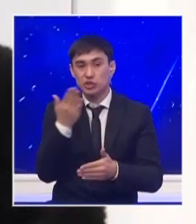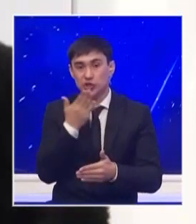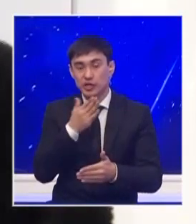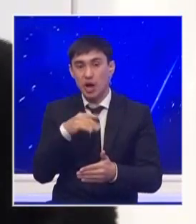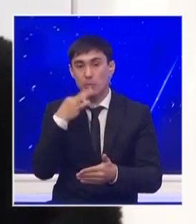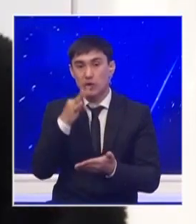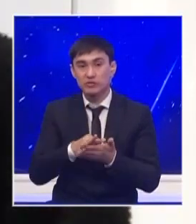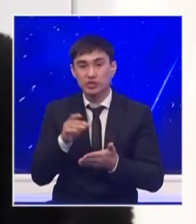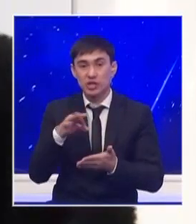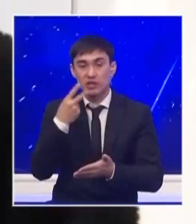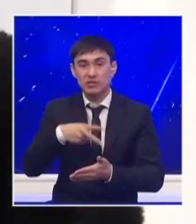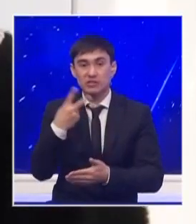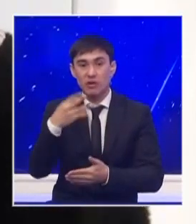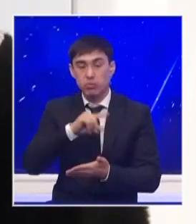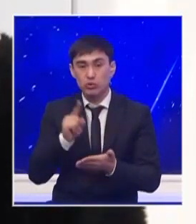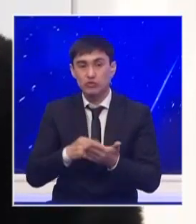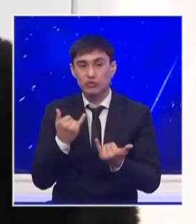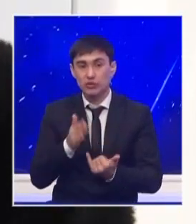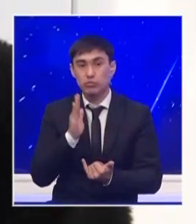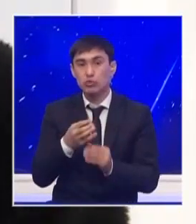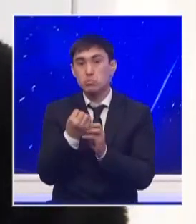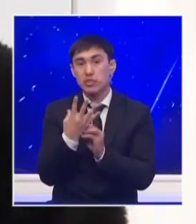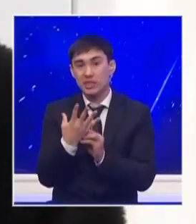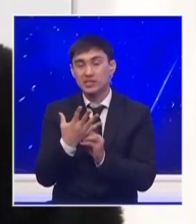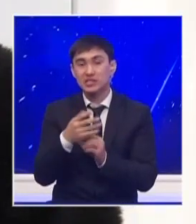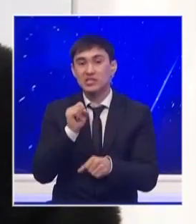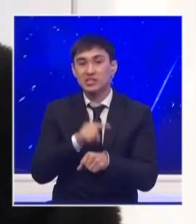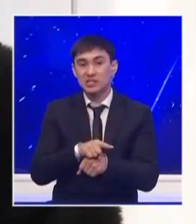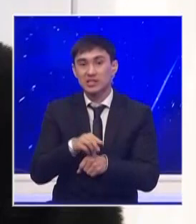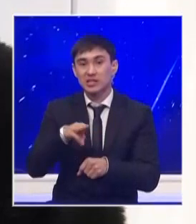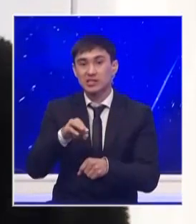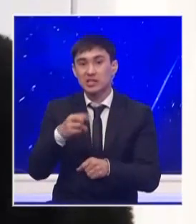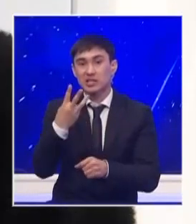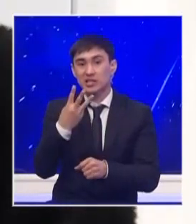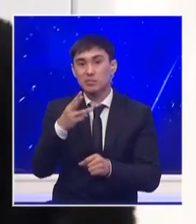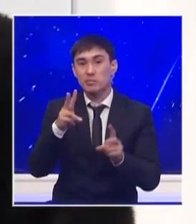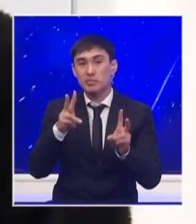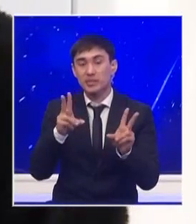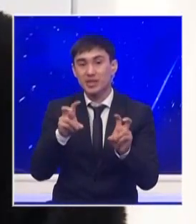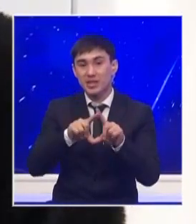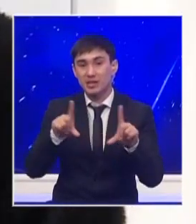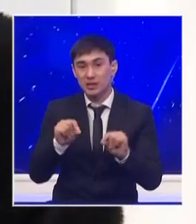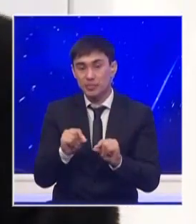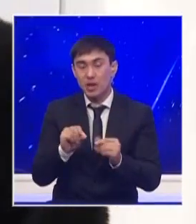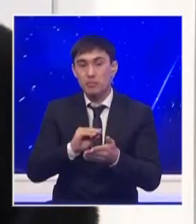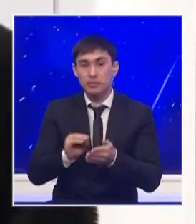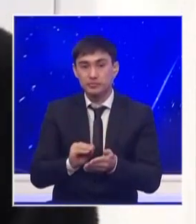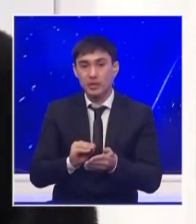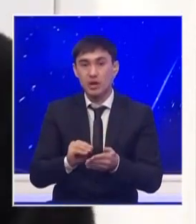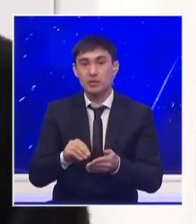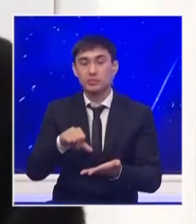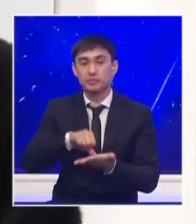абитуриенты отвечали на 20 вопросов то теперь будет 15 тестовых заданий по трем текстам в профильным ведомством было принято решение